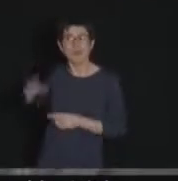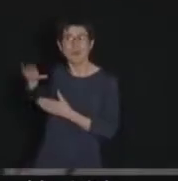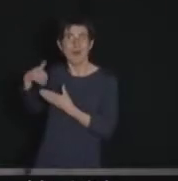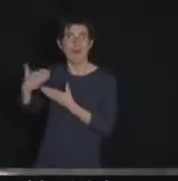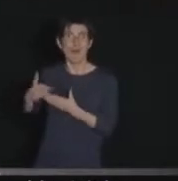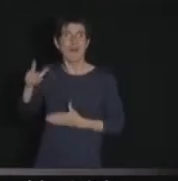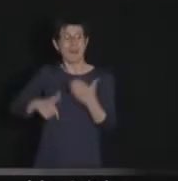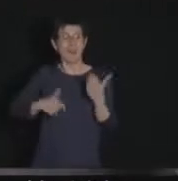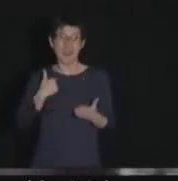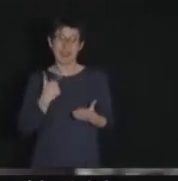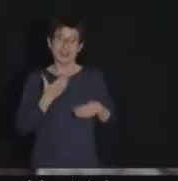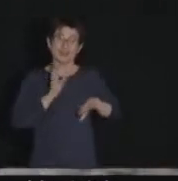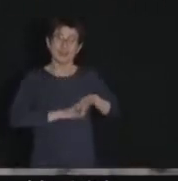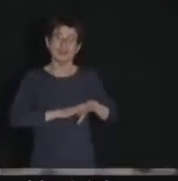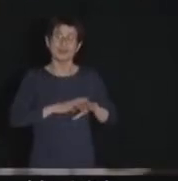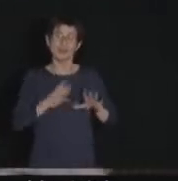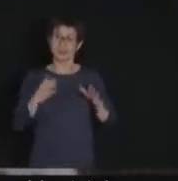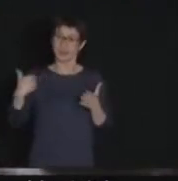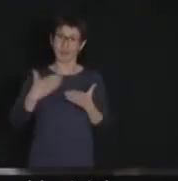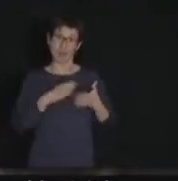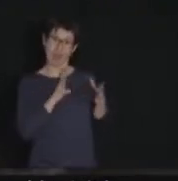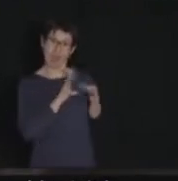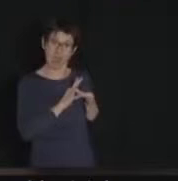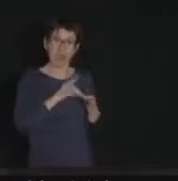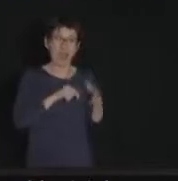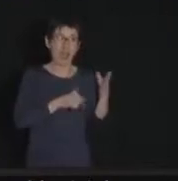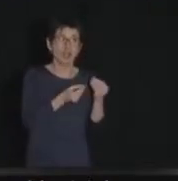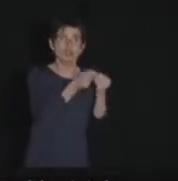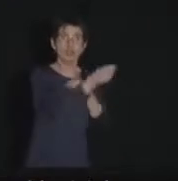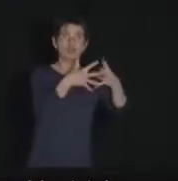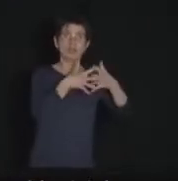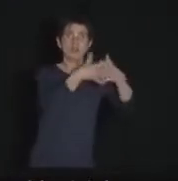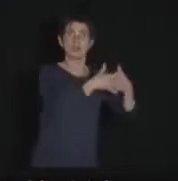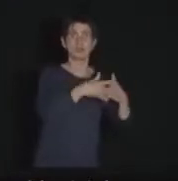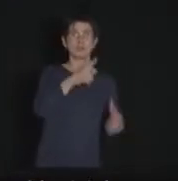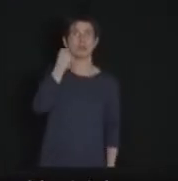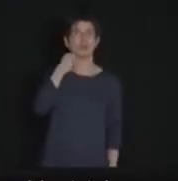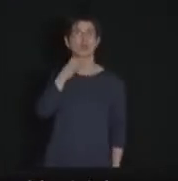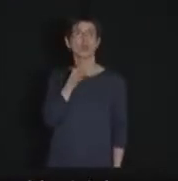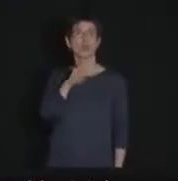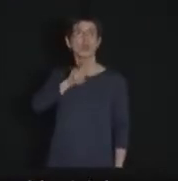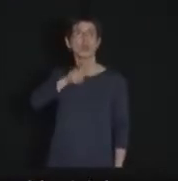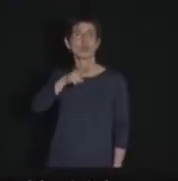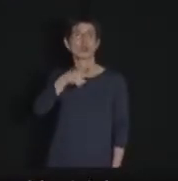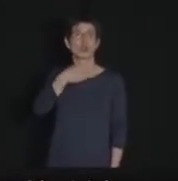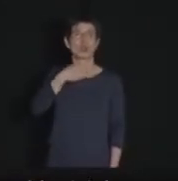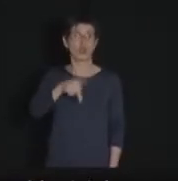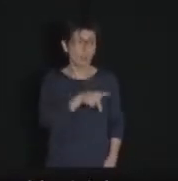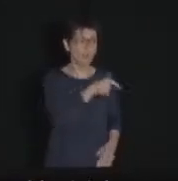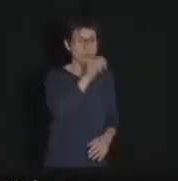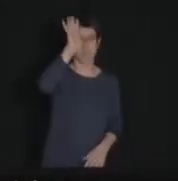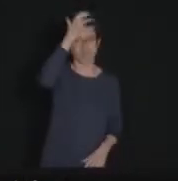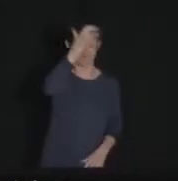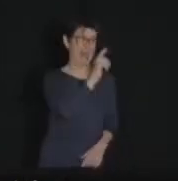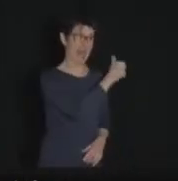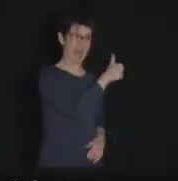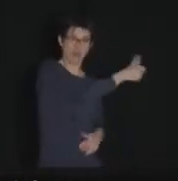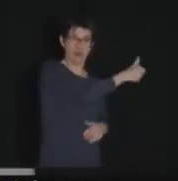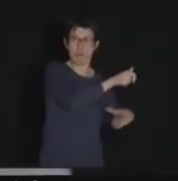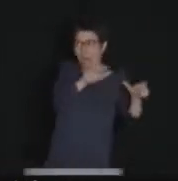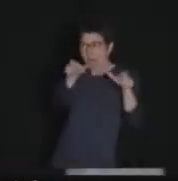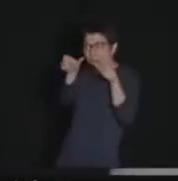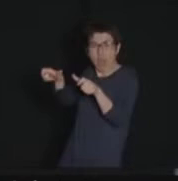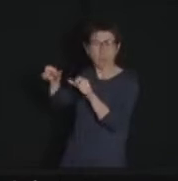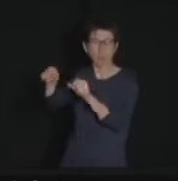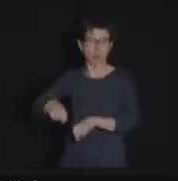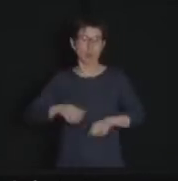M. Trump un droit de regard sur ce que nous faisons. Oui, parce que c'est de ça dont on parle. Il faut qu'existe ce domaine public de